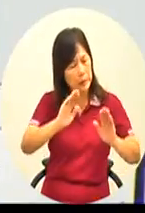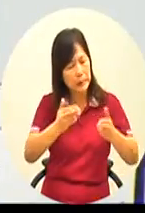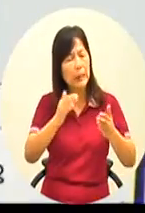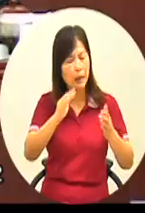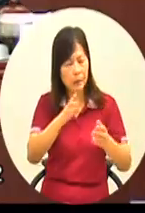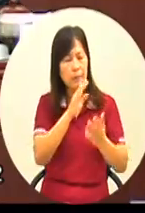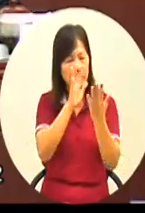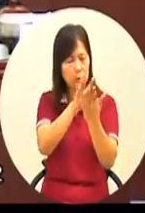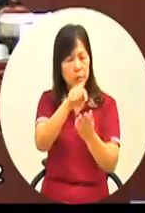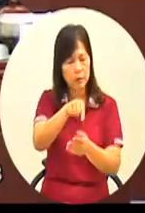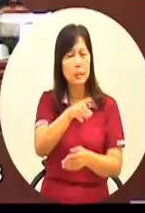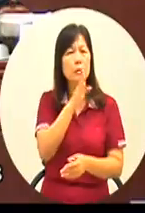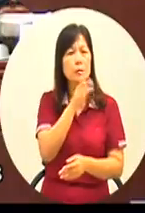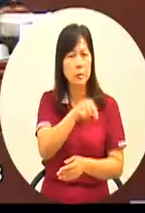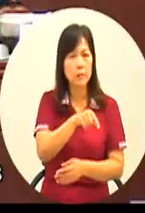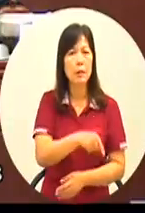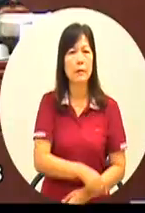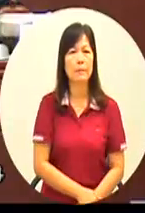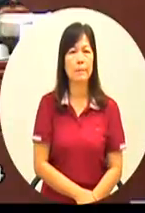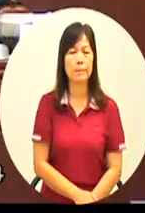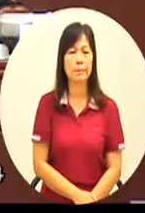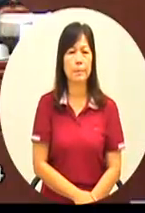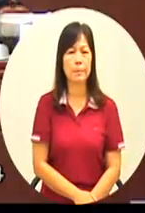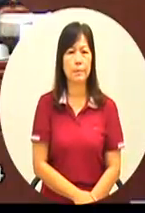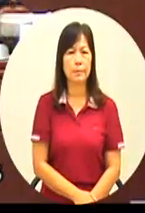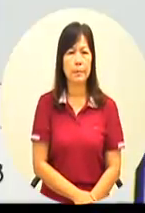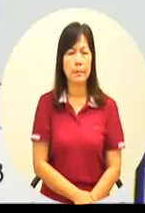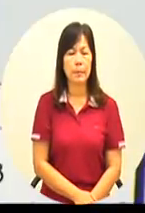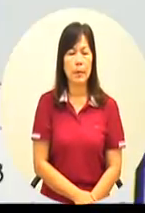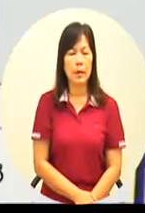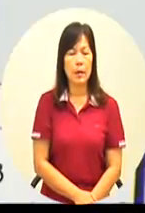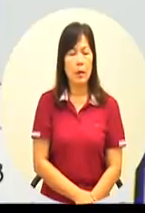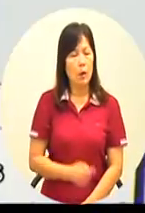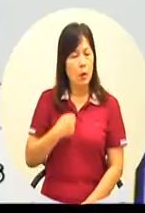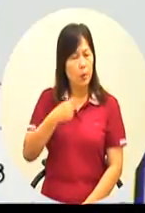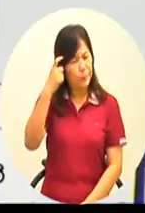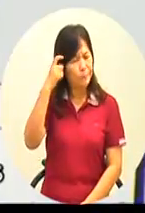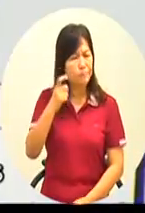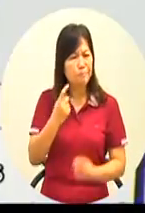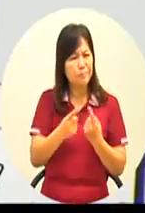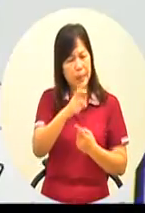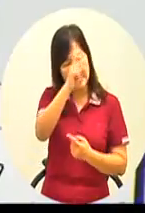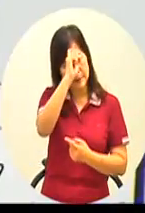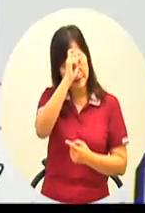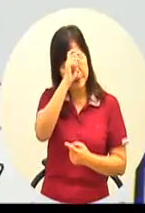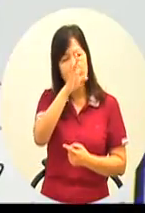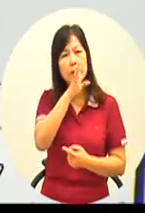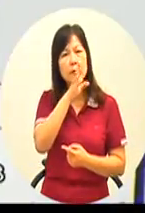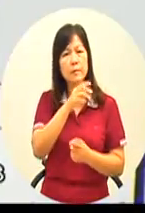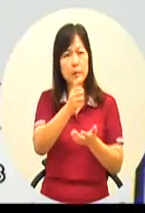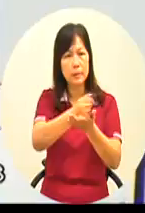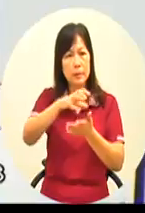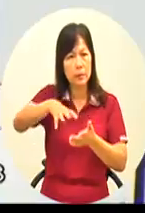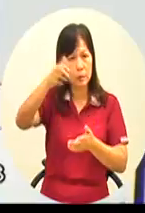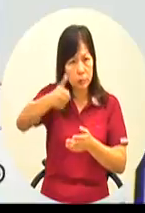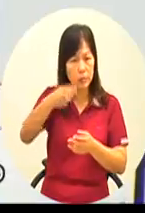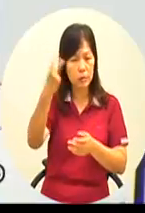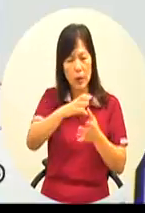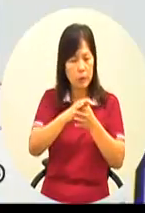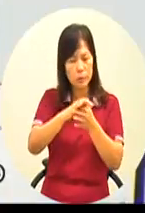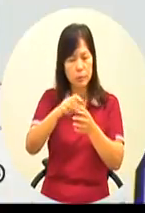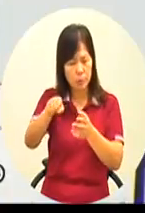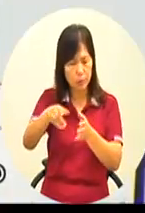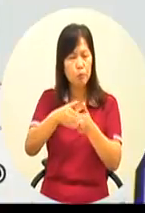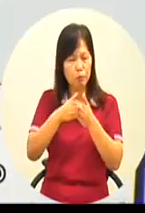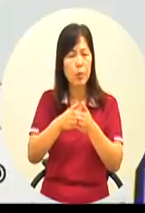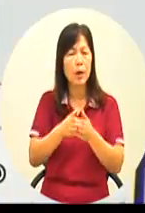致的方向是如议员所提的这样。 好，那我比较期待的就是说，请局长再持续关注这个案